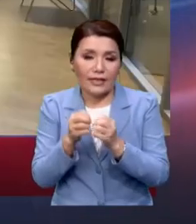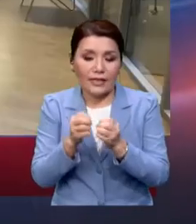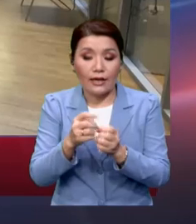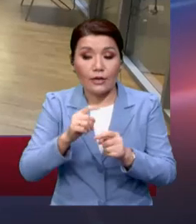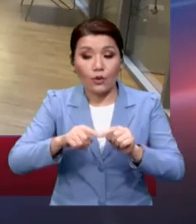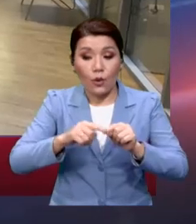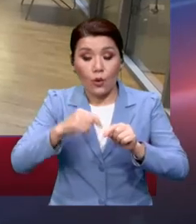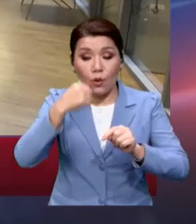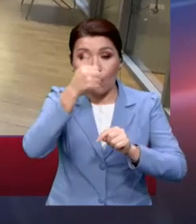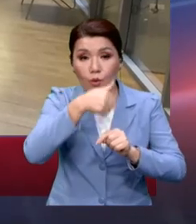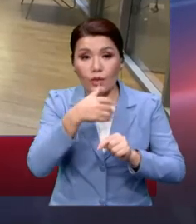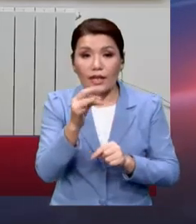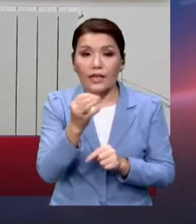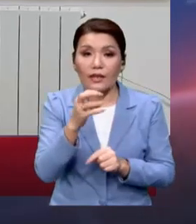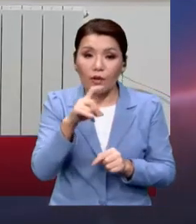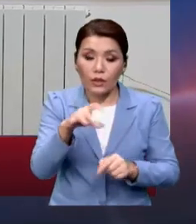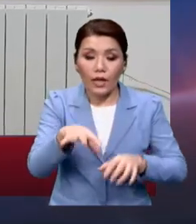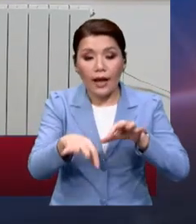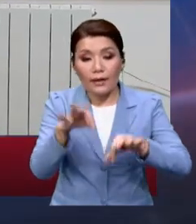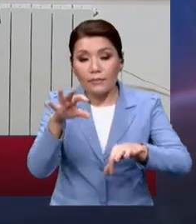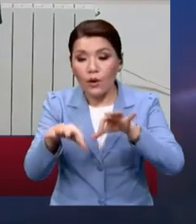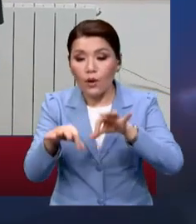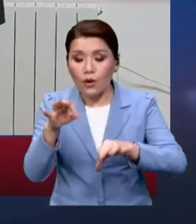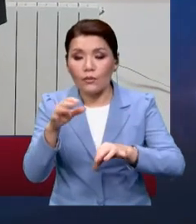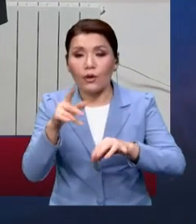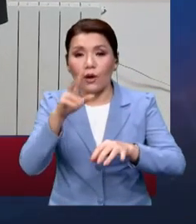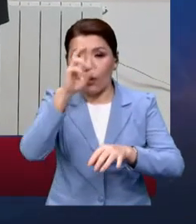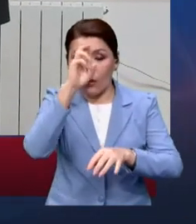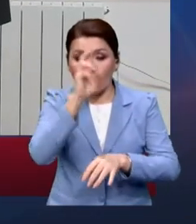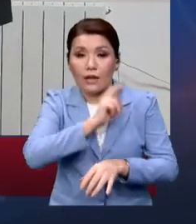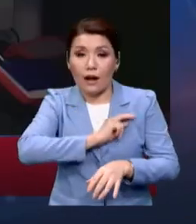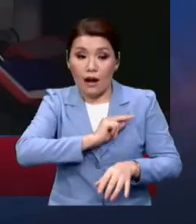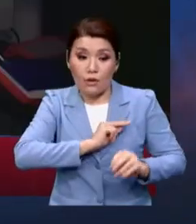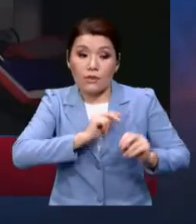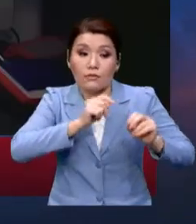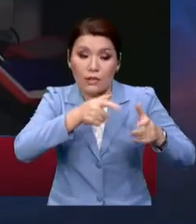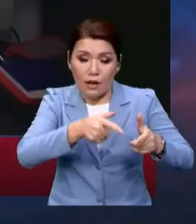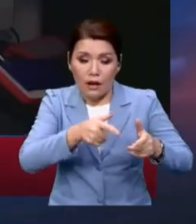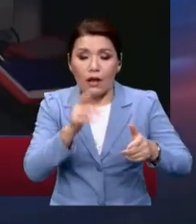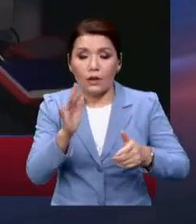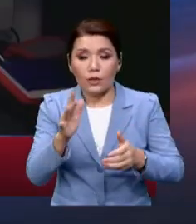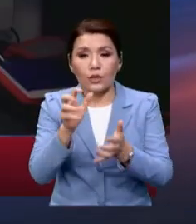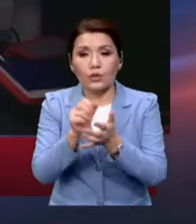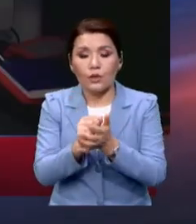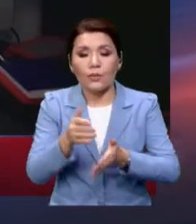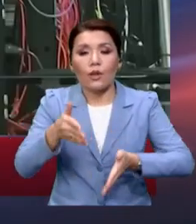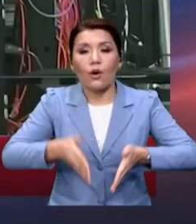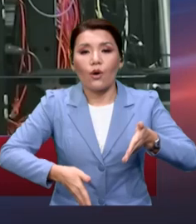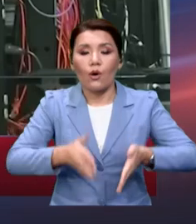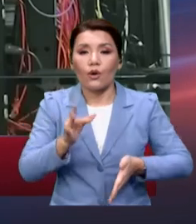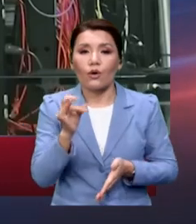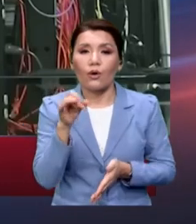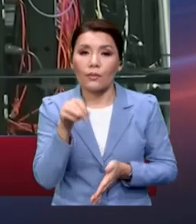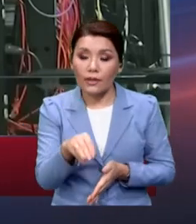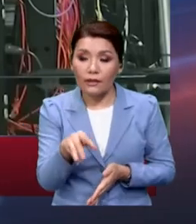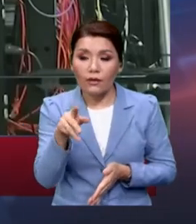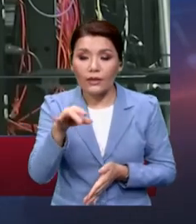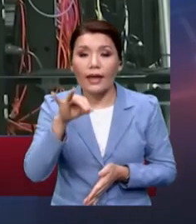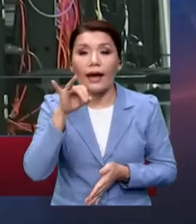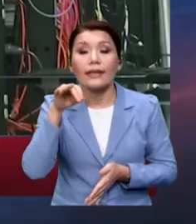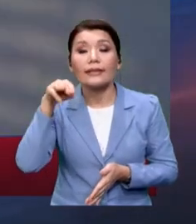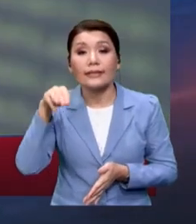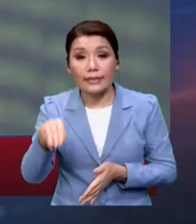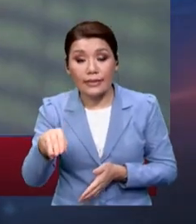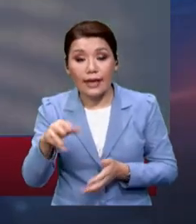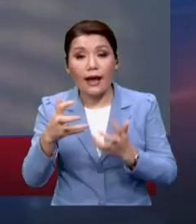годы рекрутингом и отбором кандидатов на госслужбу будет заниматься робот. В частности, искусственный